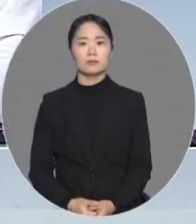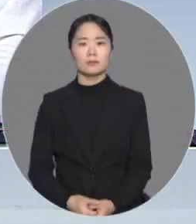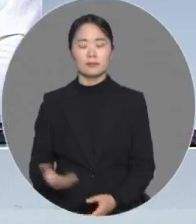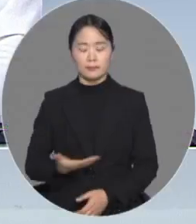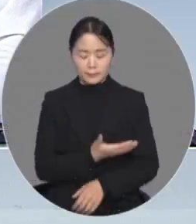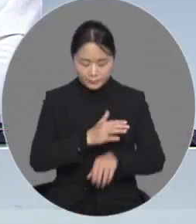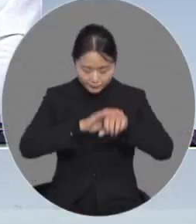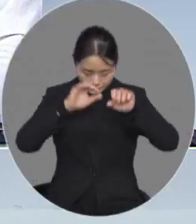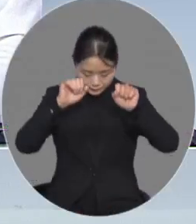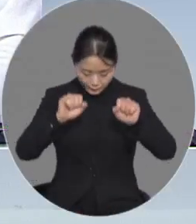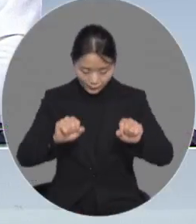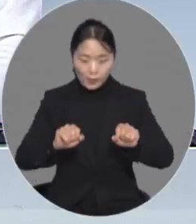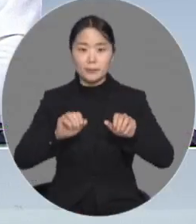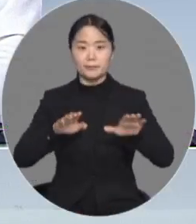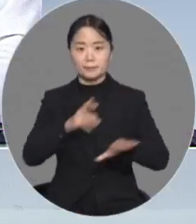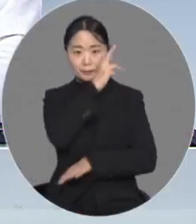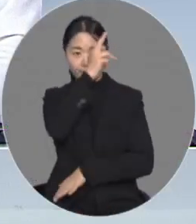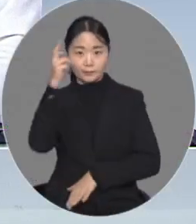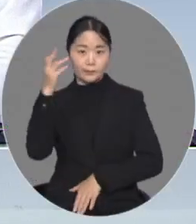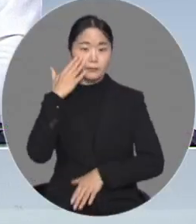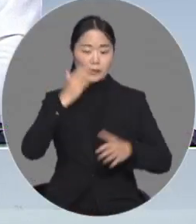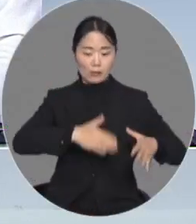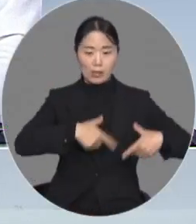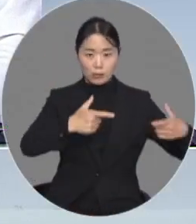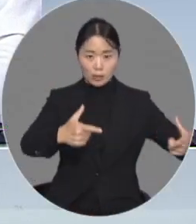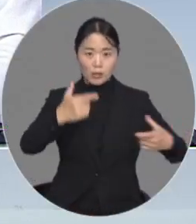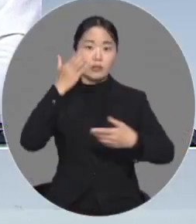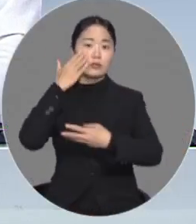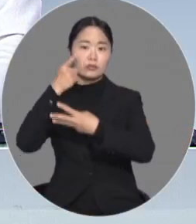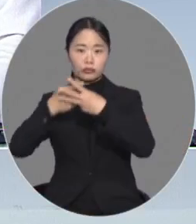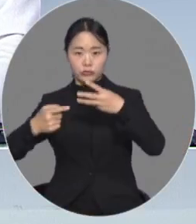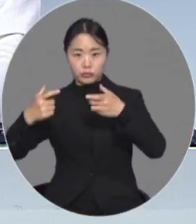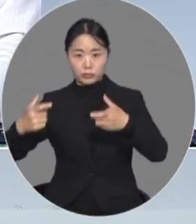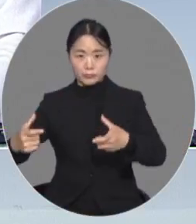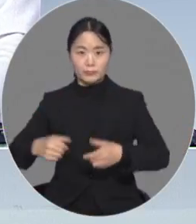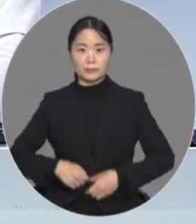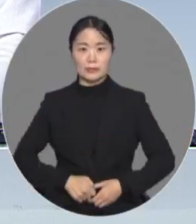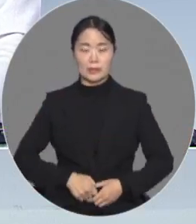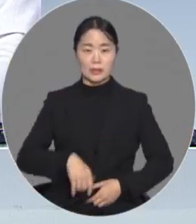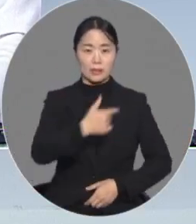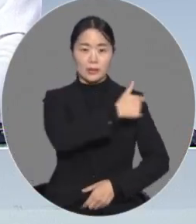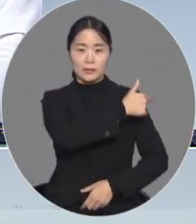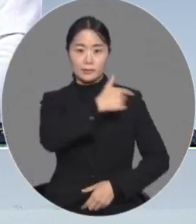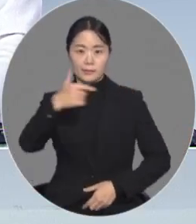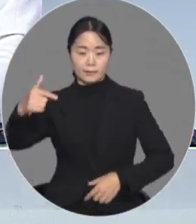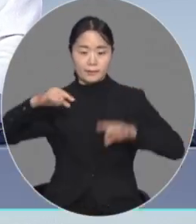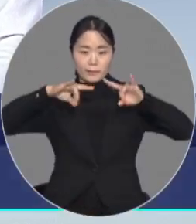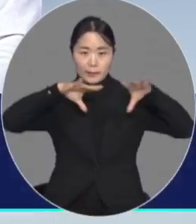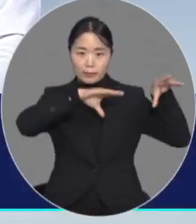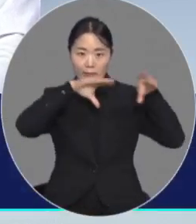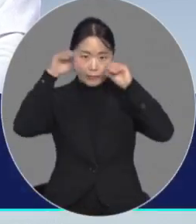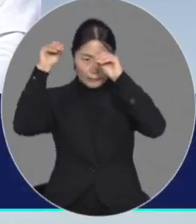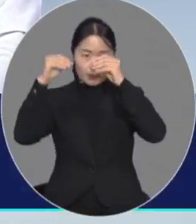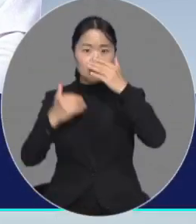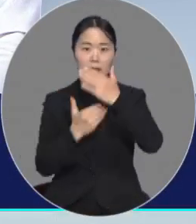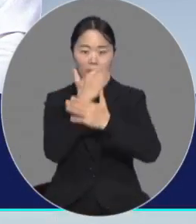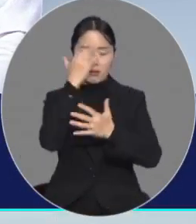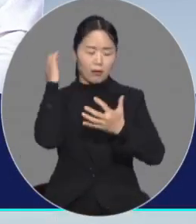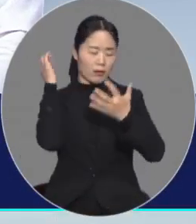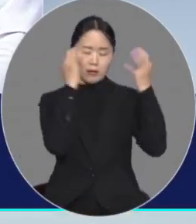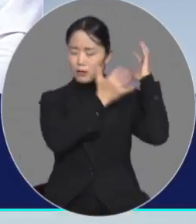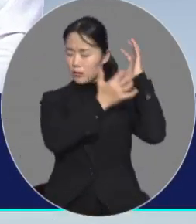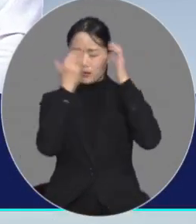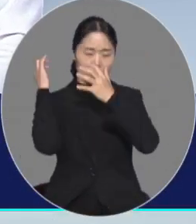여러분 안녕하십니까? 오늘 오후 울산 남구와 울주군 일부 지역에서 대규모 정전이 발생해 혼란이